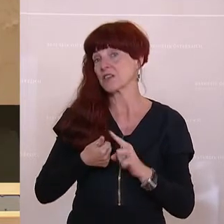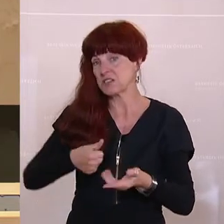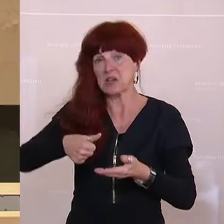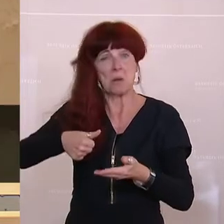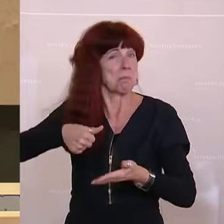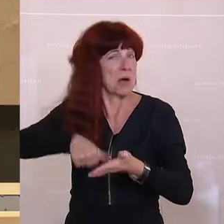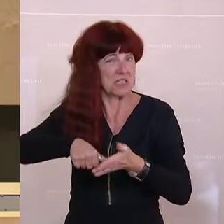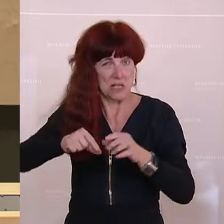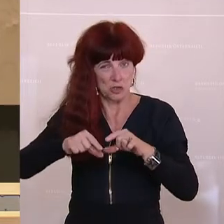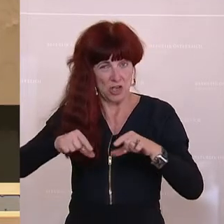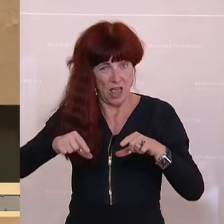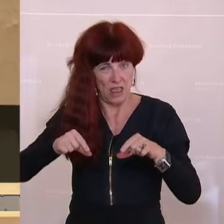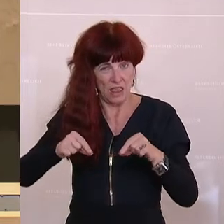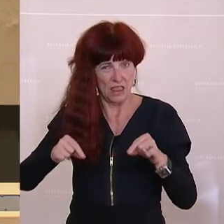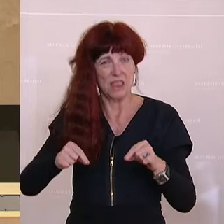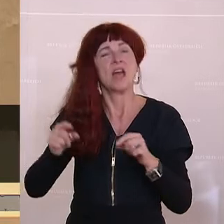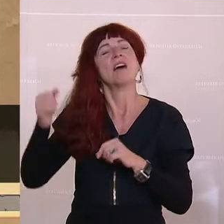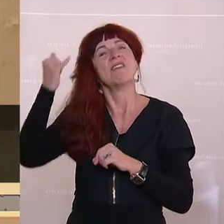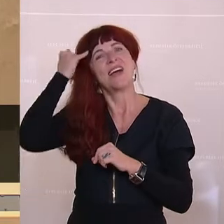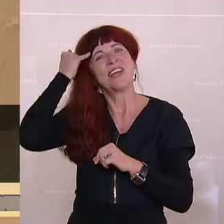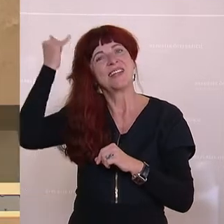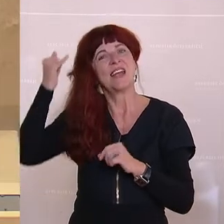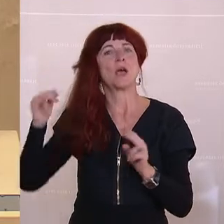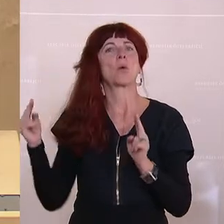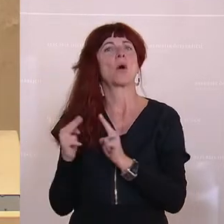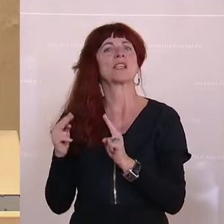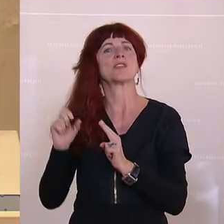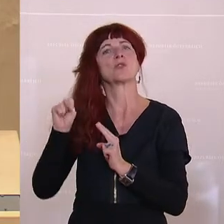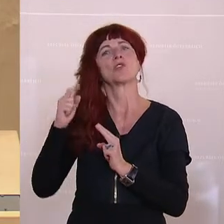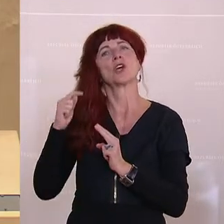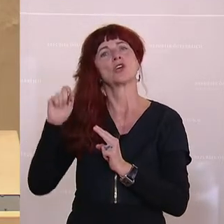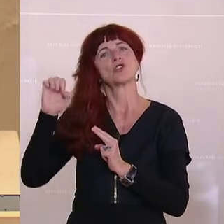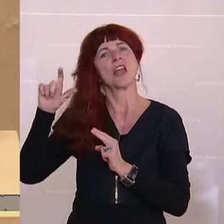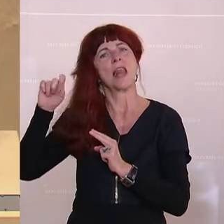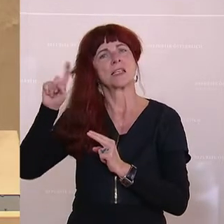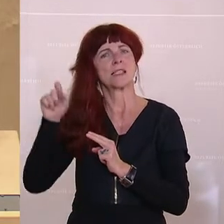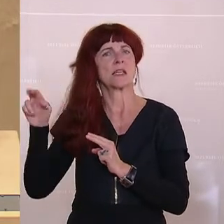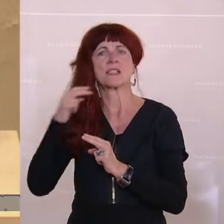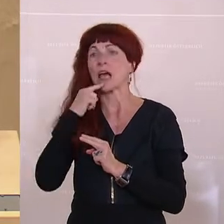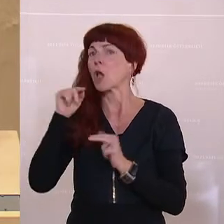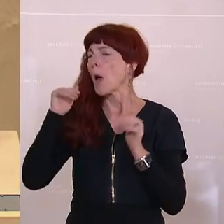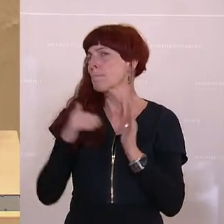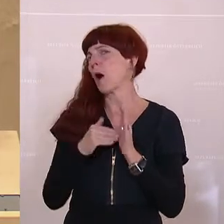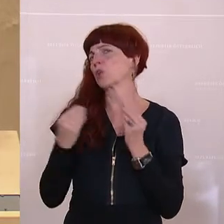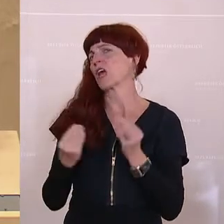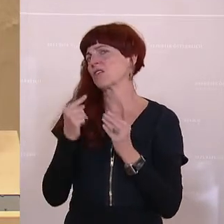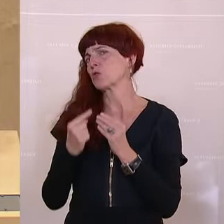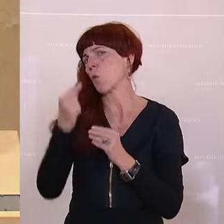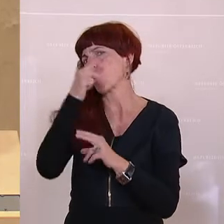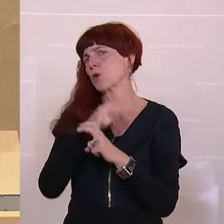die Idee mal von Kurz und Stelzer, da brauchen wir doch was in Oberösterreich, da brauchen wir was in Linz, am besten